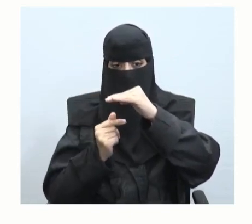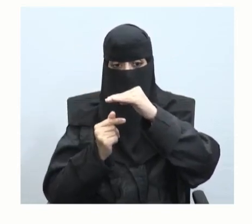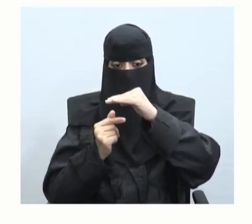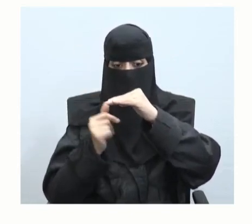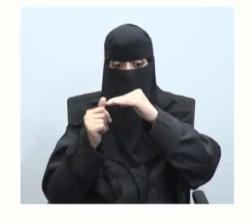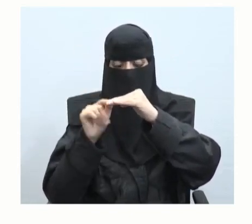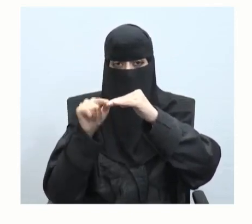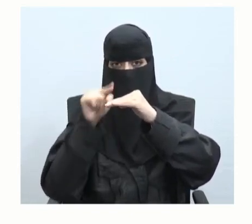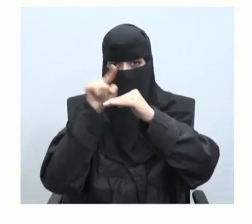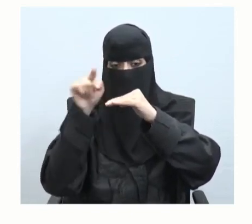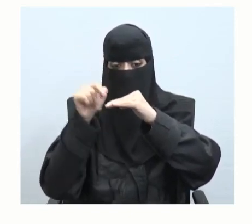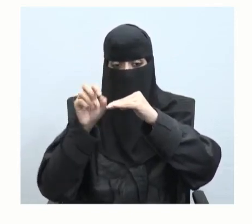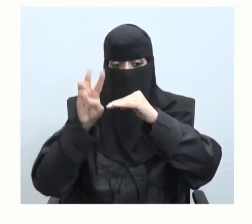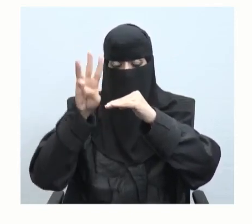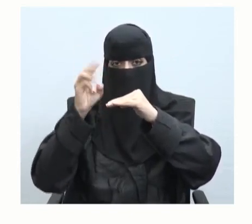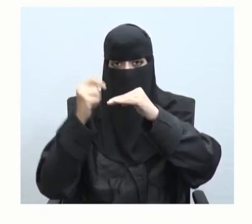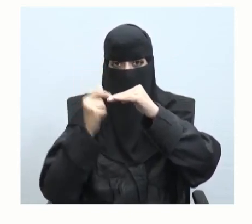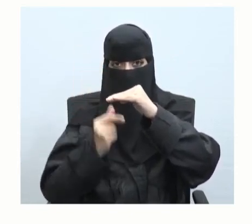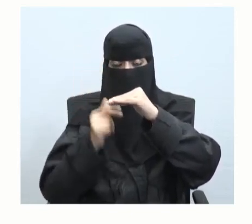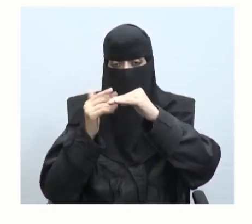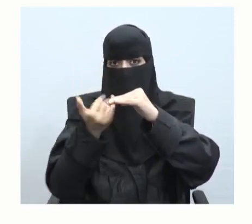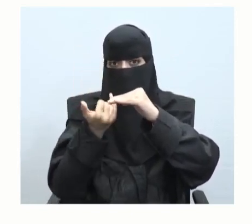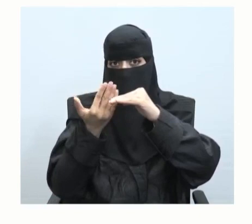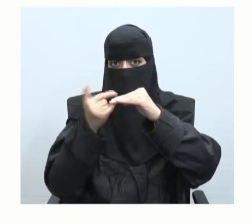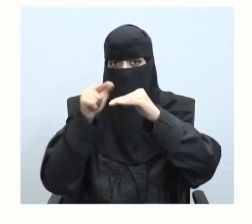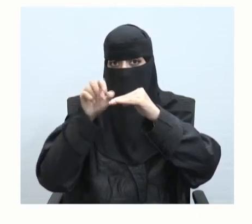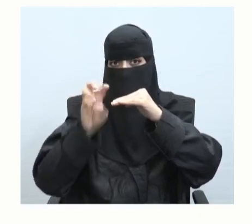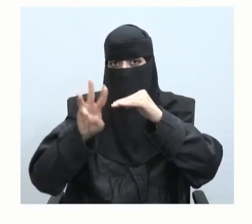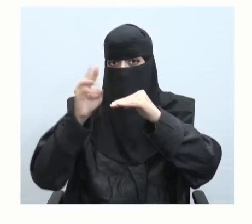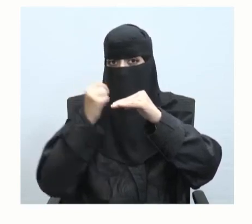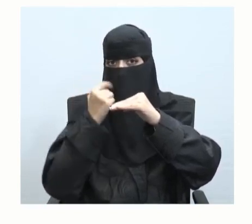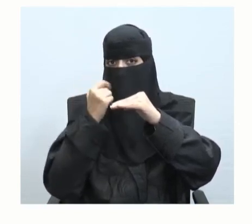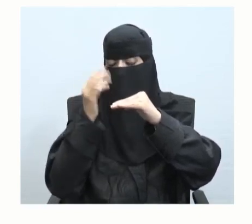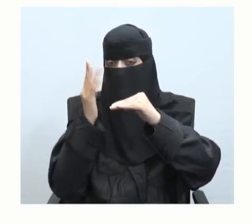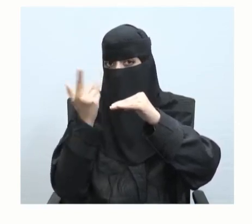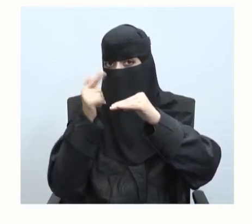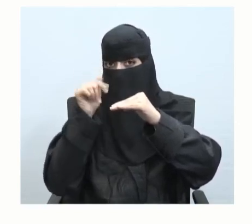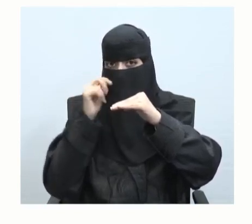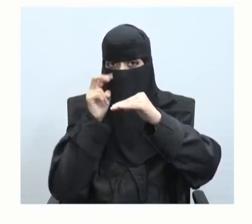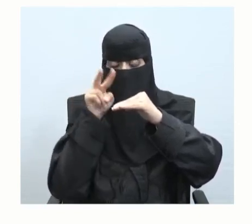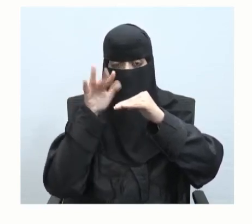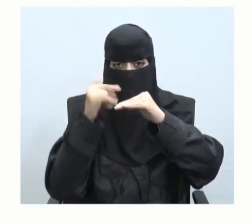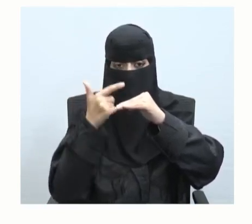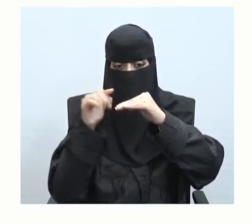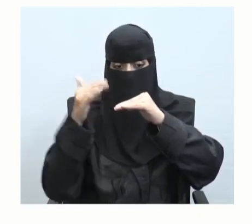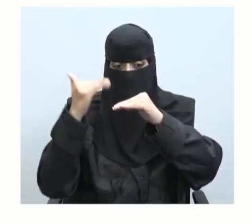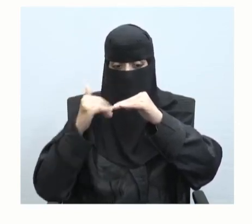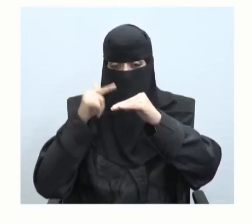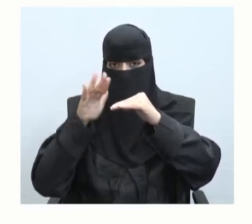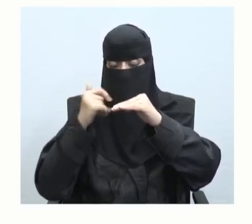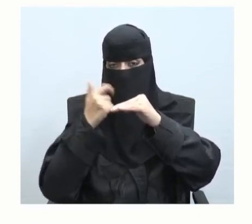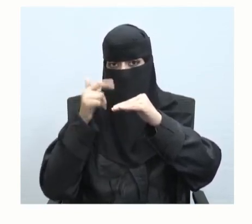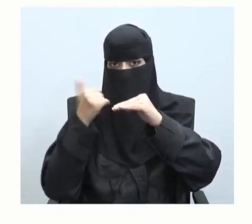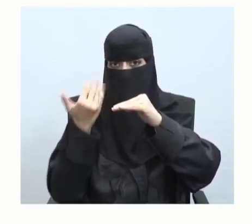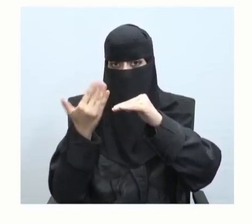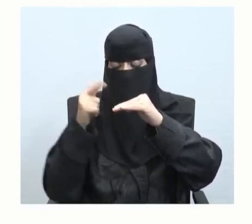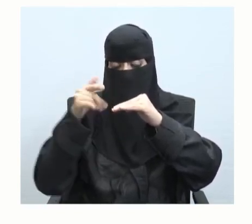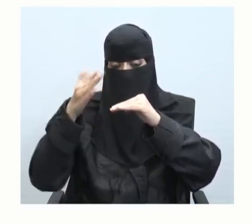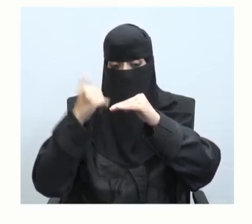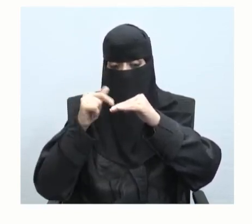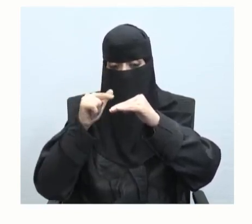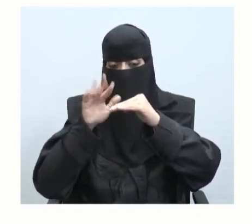بي تساوي ماده w على تي لكن عندما تتامل هذه المعطيات تجد لا وجود